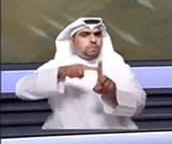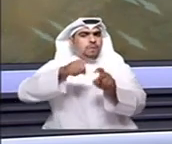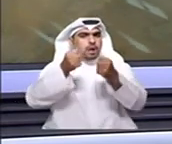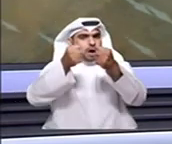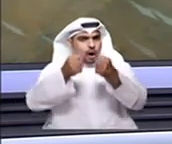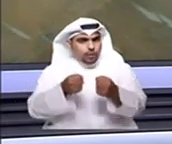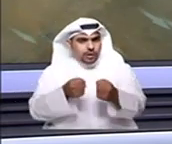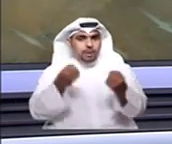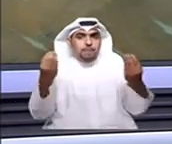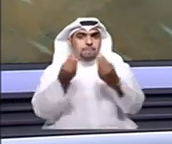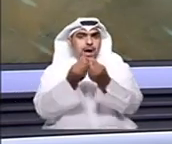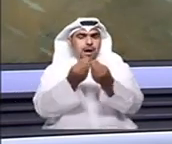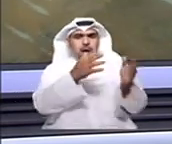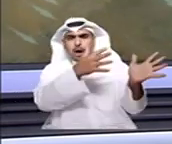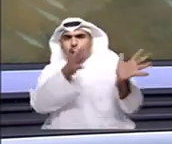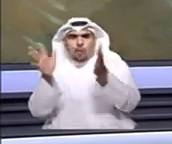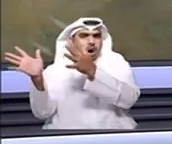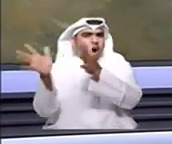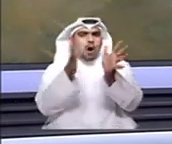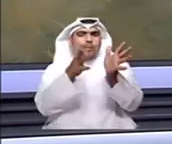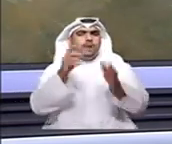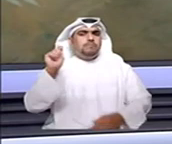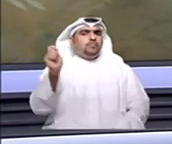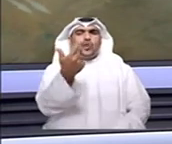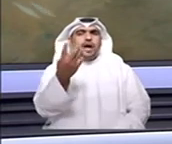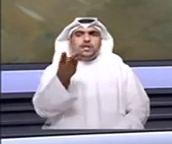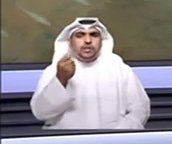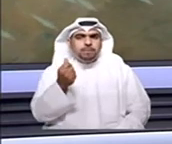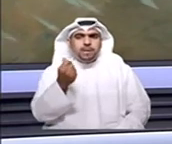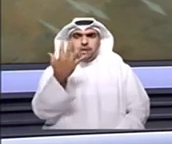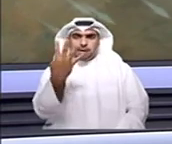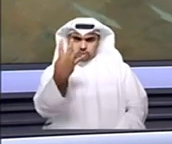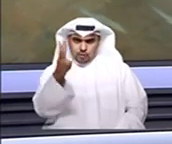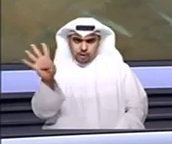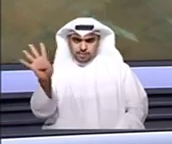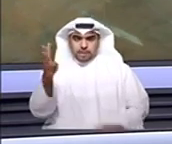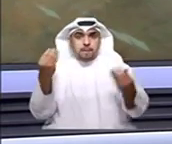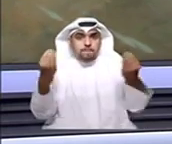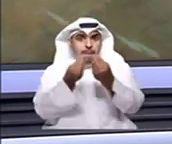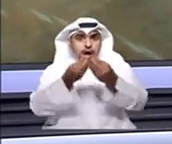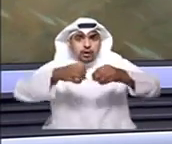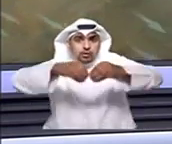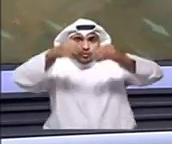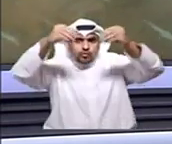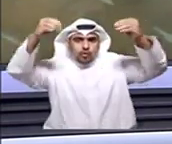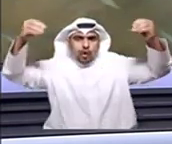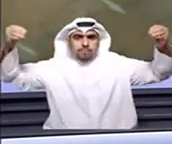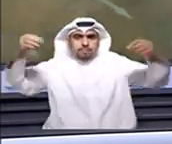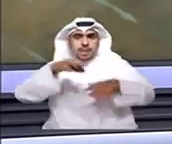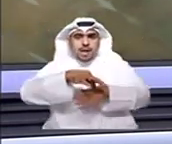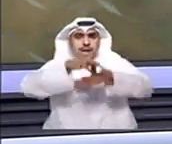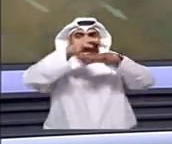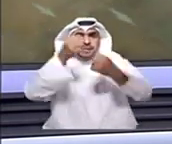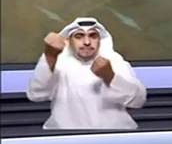مثيرة للغبار خاصة على المناطق المكشوفة، وأيضا متوقع انخفاض في الرؤية الأفقية لدى النوه مرتادي الطرق السريعة أنهم يديرون بالهم أثناء